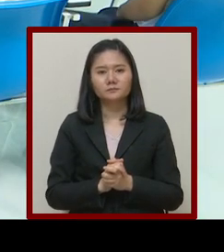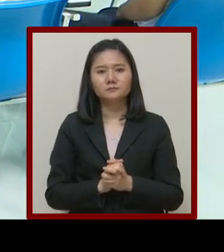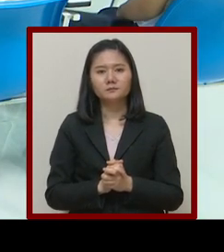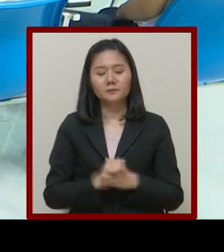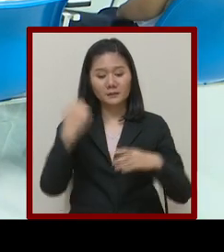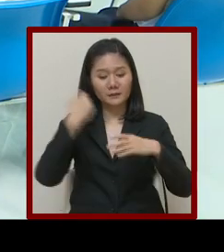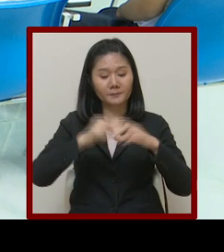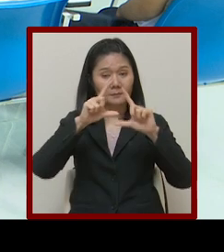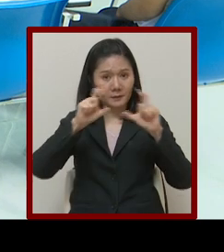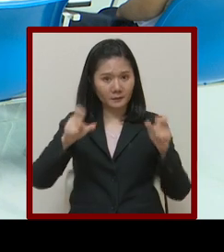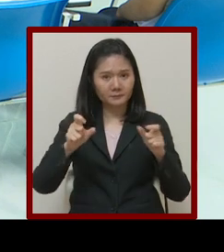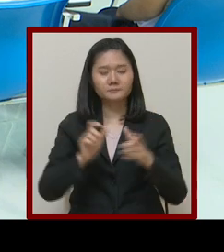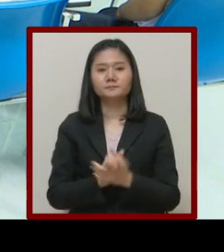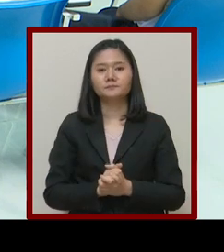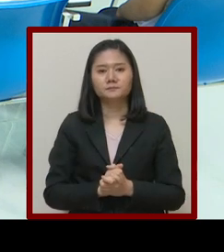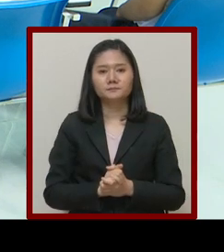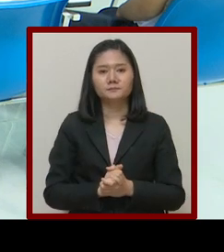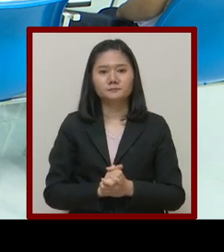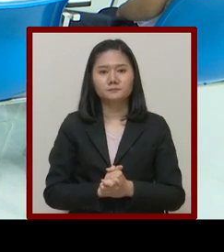น้ำพริกมะขามเปียกค่ะ